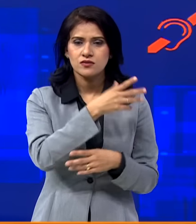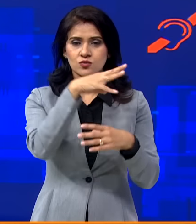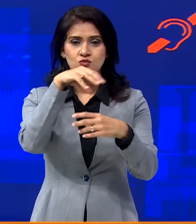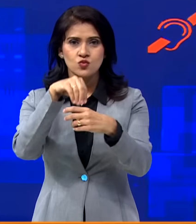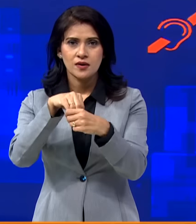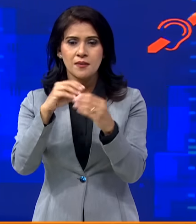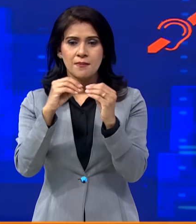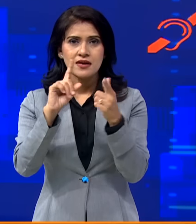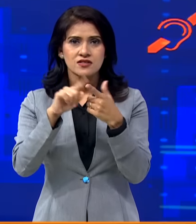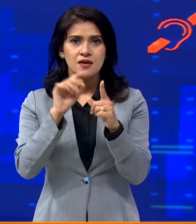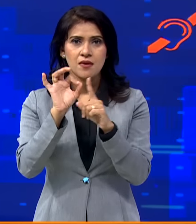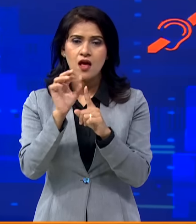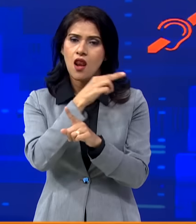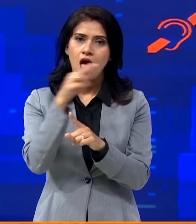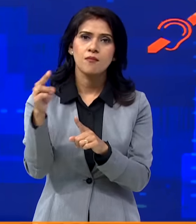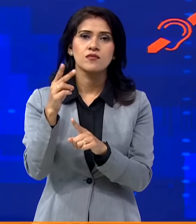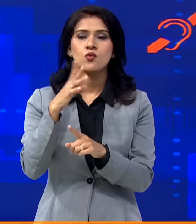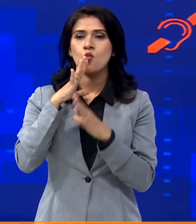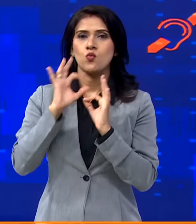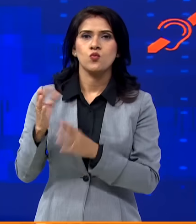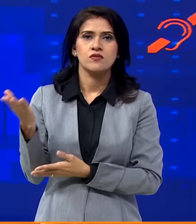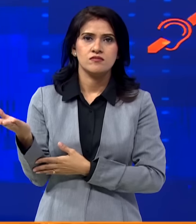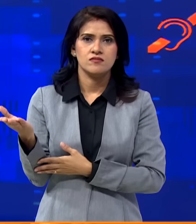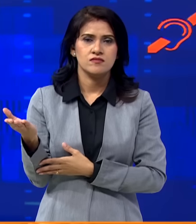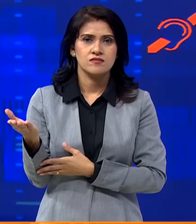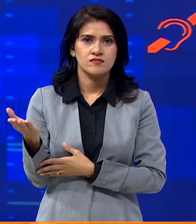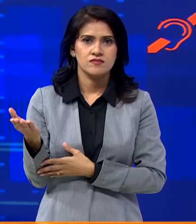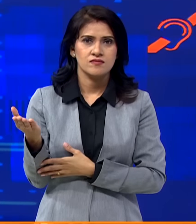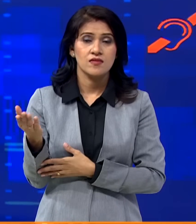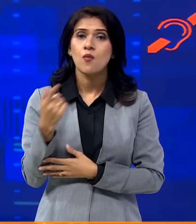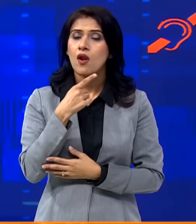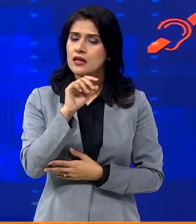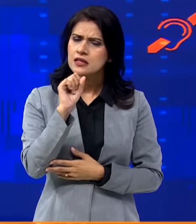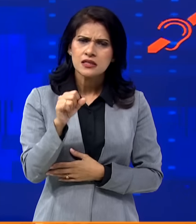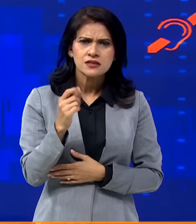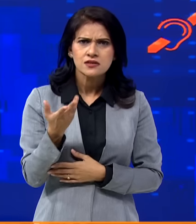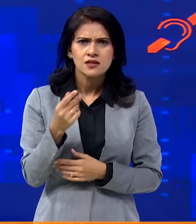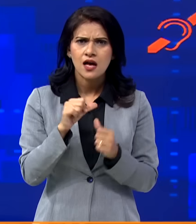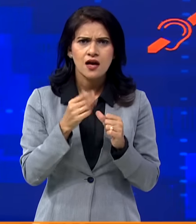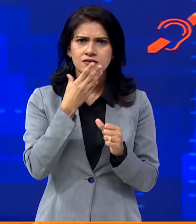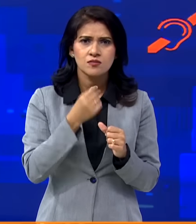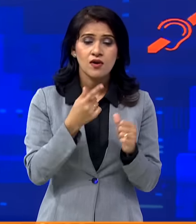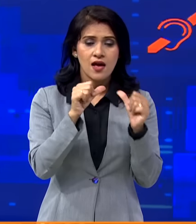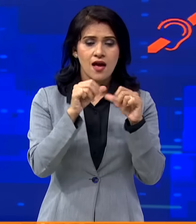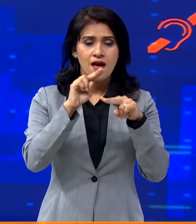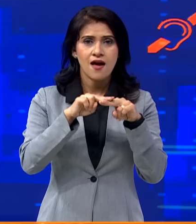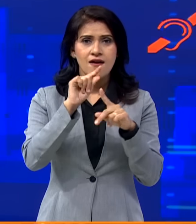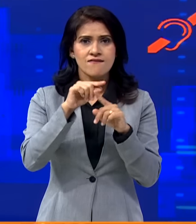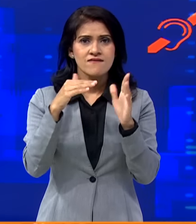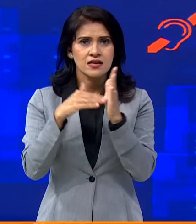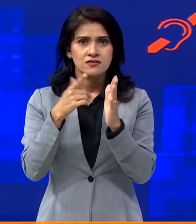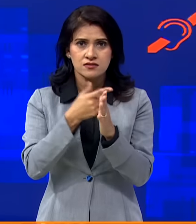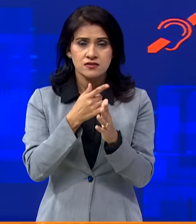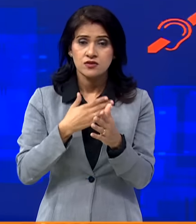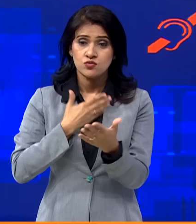लोग उसको भी देशभक्त का दर्जा दे देंगे नहीं अगर हाफिज सहीद बीजेपी जवाइन कर ले और भारत की भारत माता की जय बोले वंदे